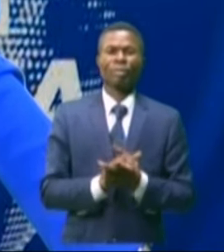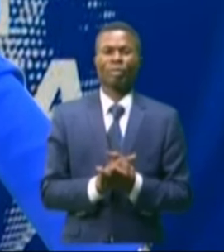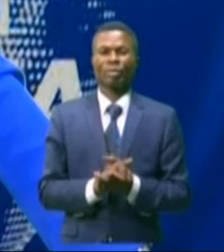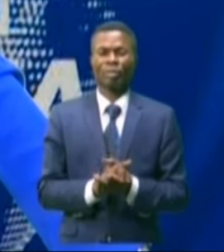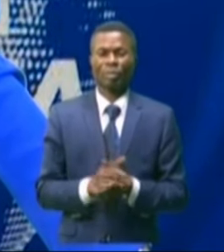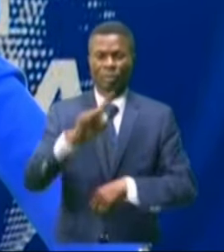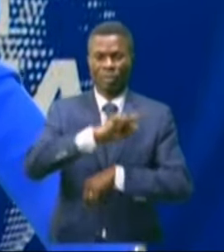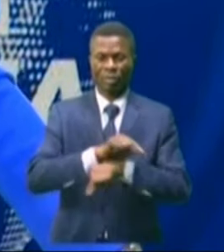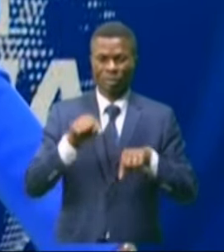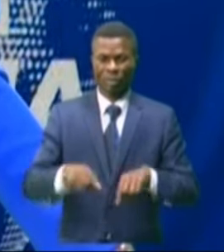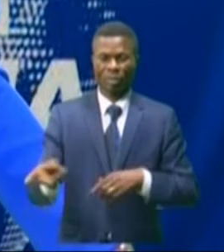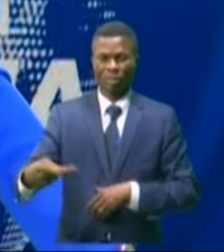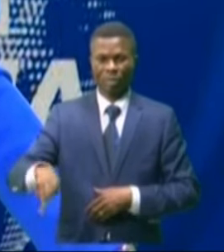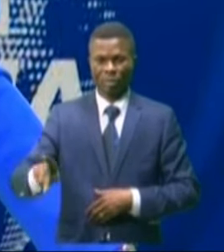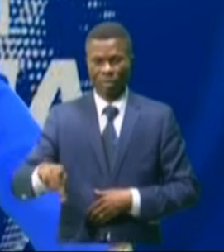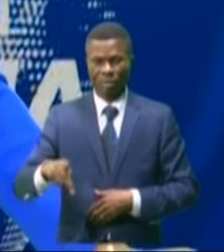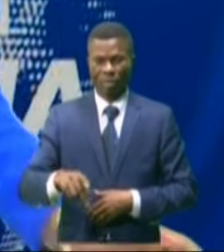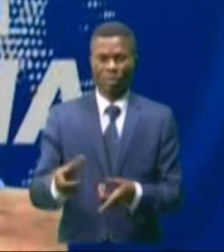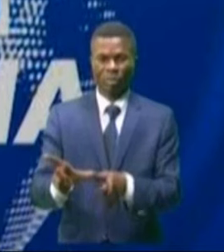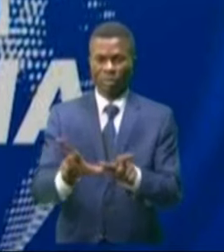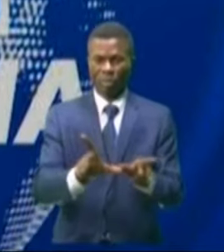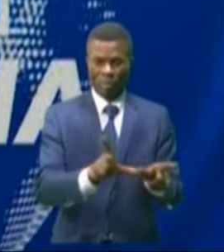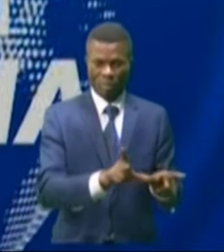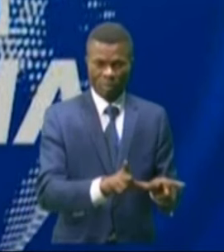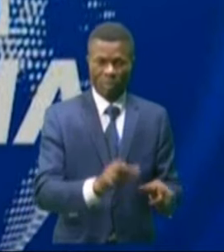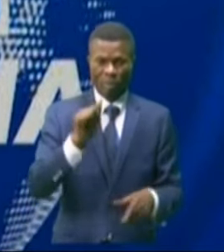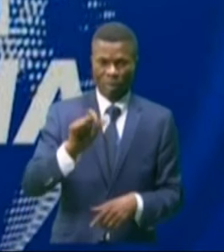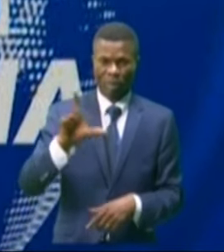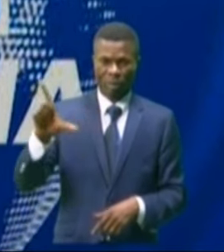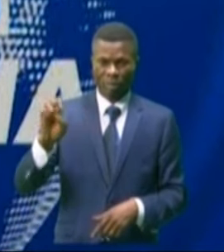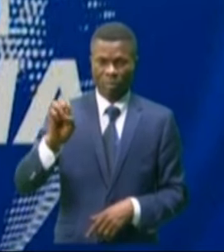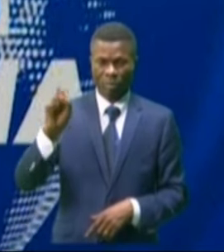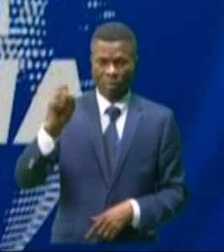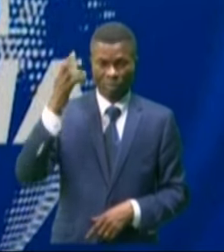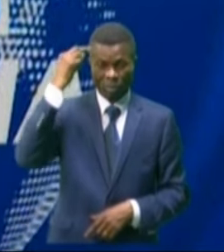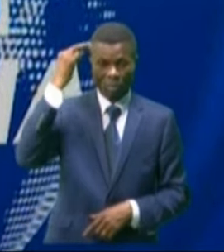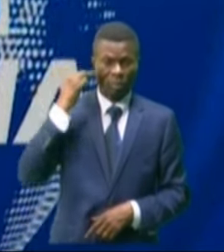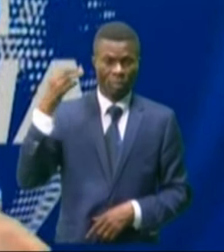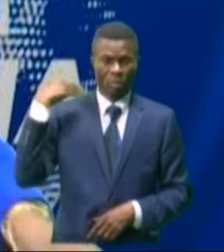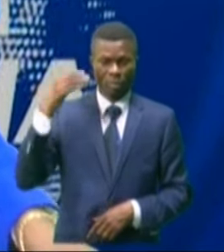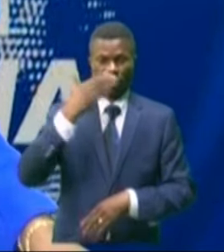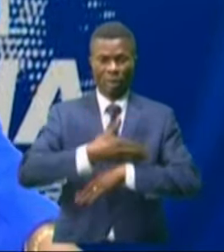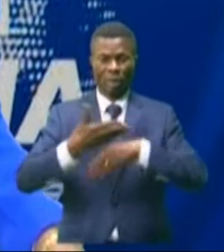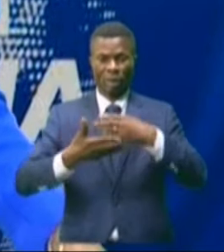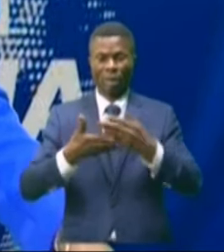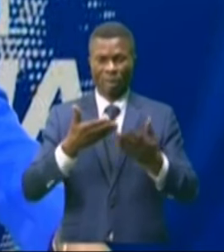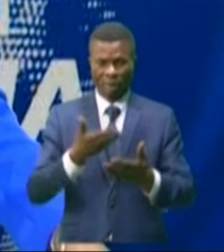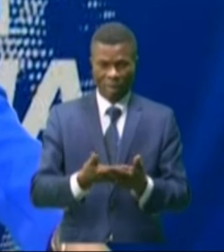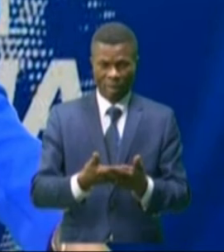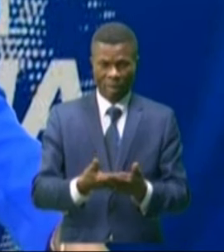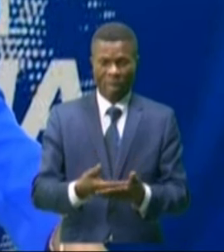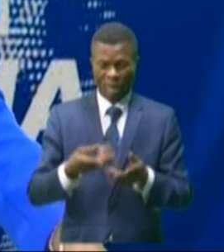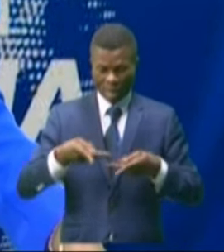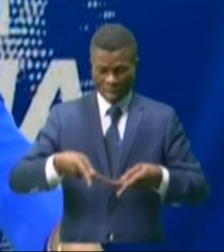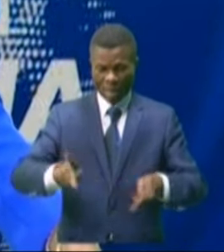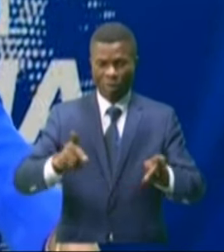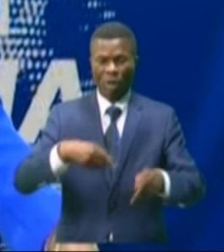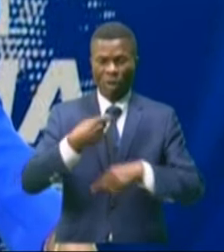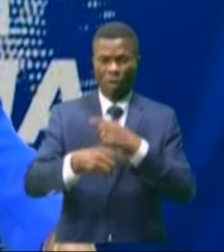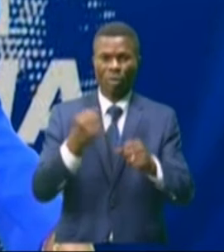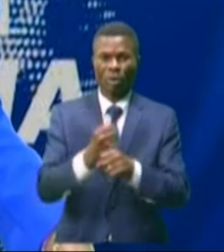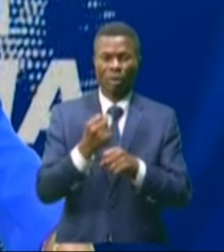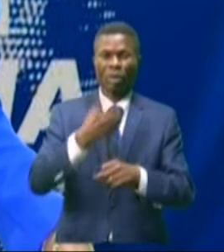En séjour dans la province du Lualaba, Alexis Guizarro, ministre d'État, ministre des Infrastructures, a donné le coup d'envoi des travaux